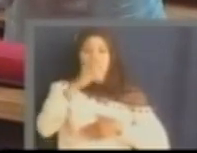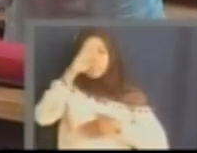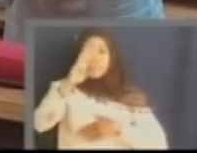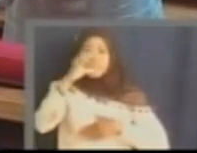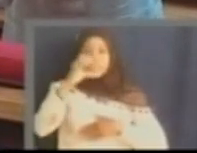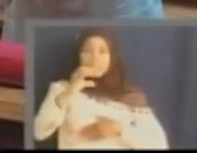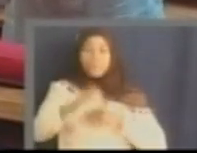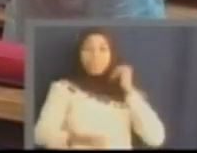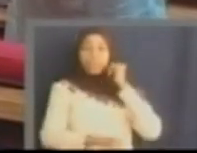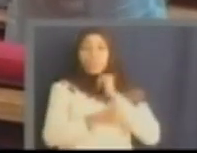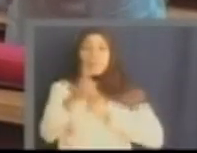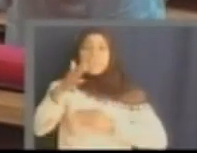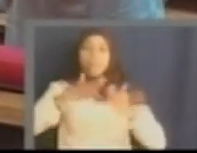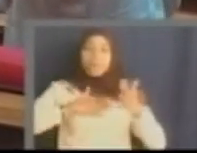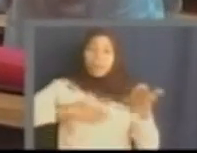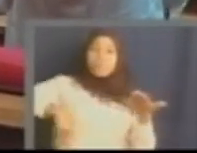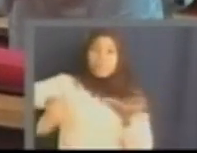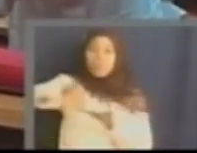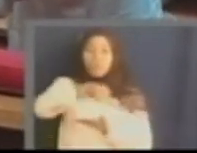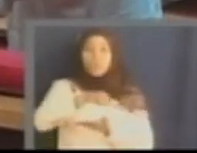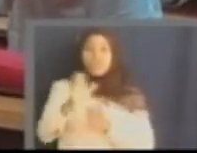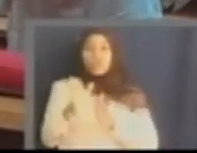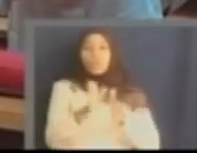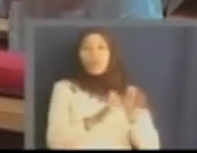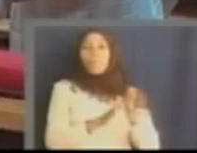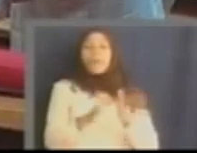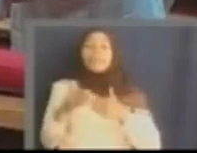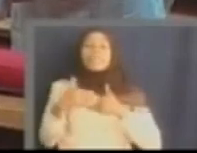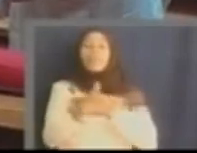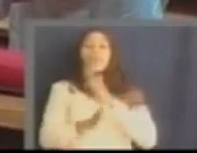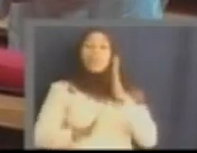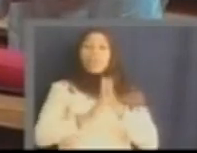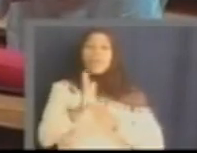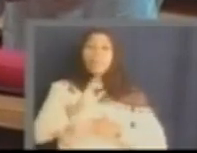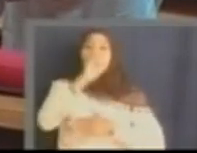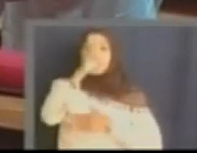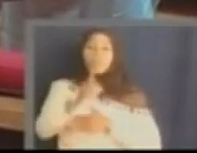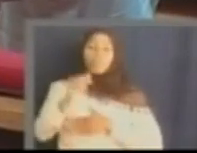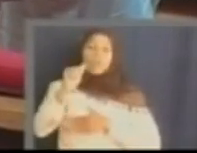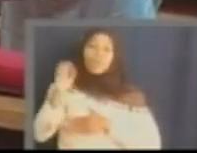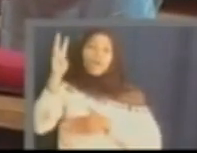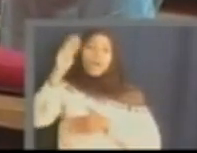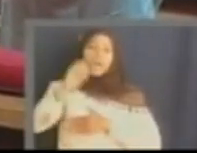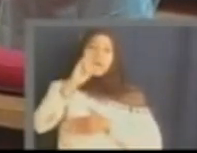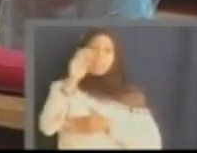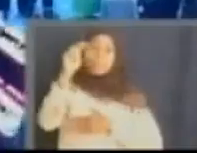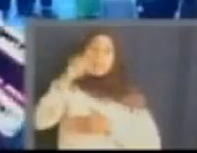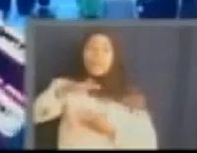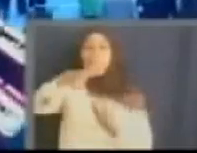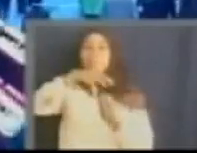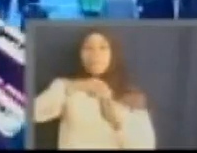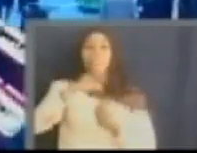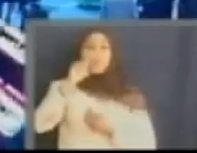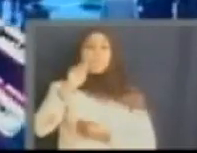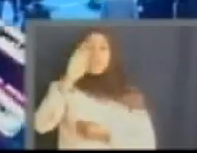wote kwa upande wa lugha ya alama, nilikuwa na Heri Simai na Amina Hemed. Mimi naitwa Gerson Msigwa.